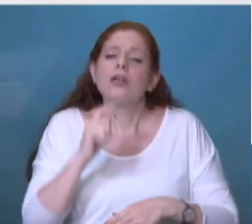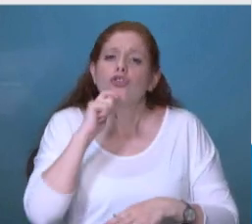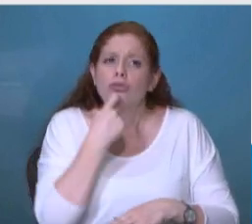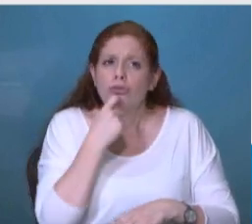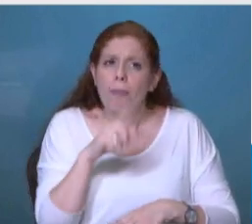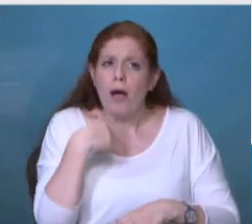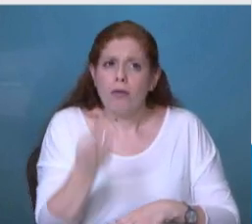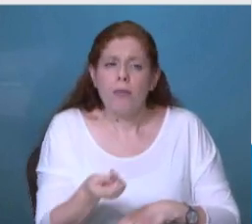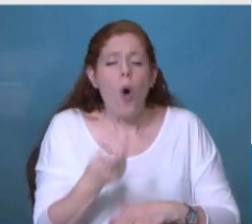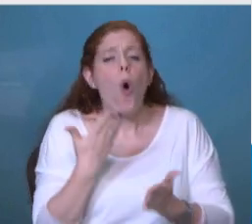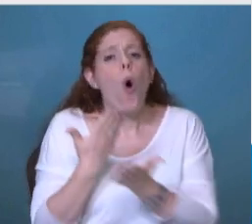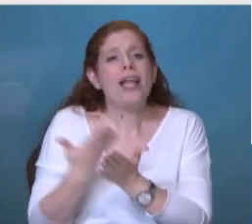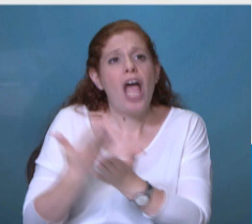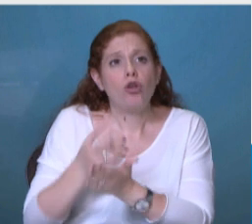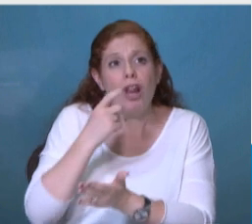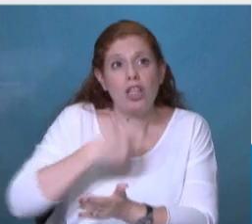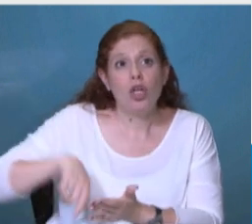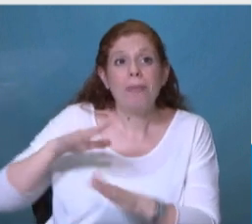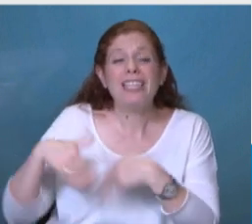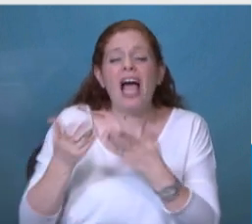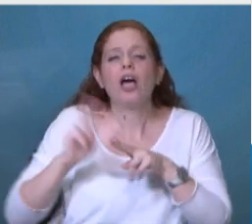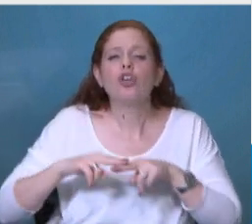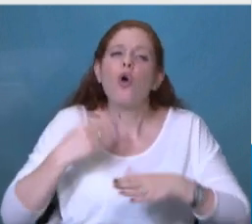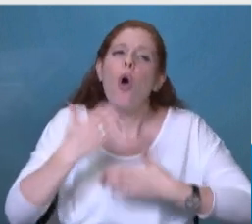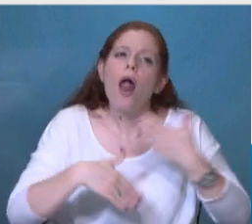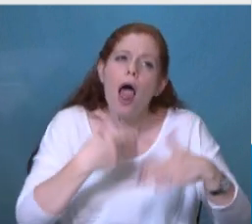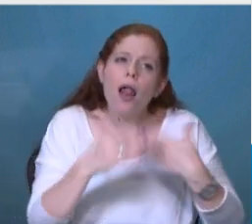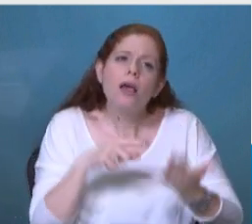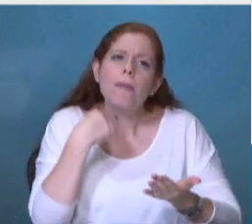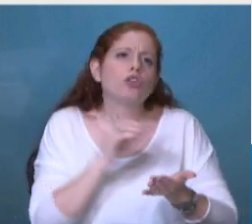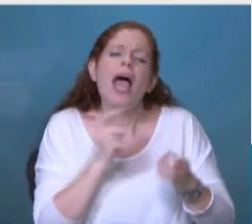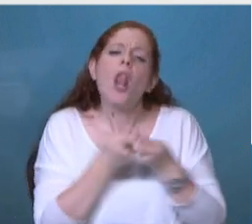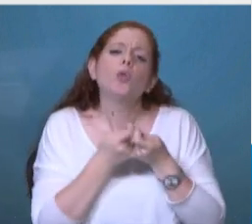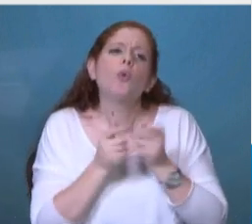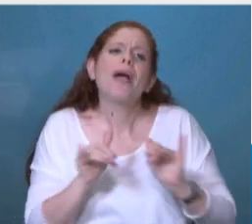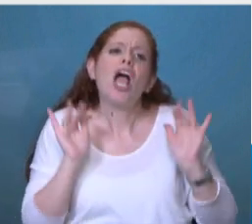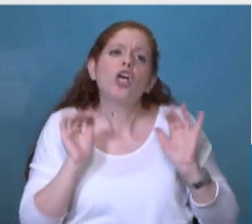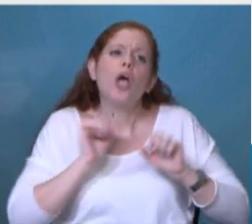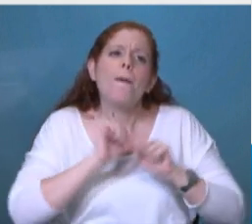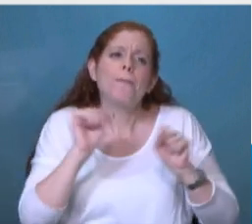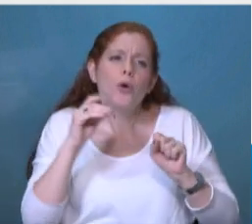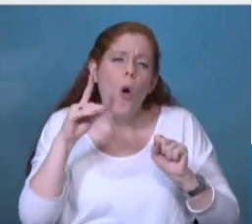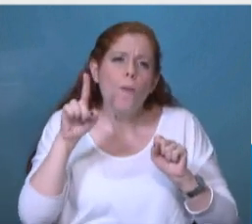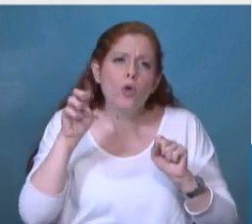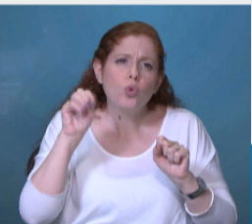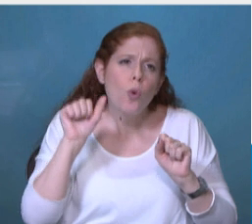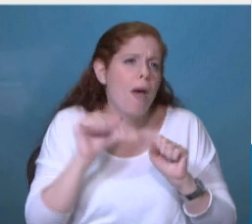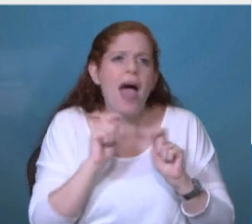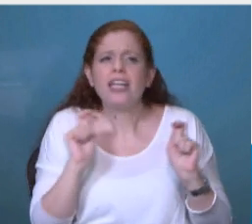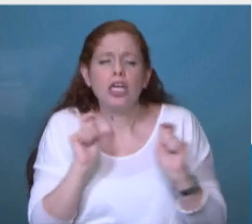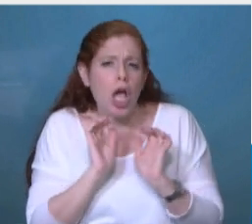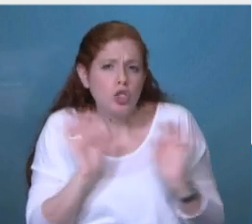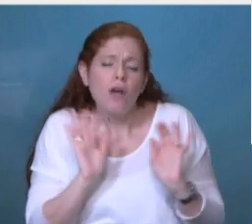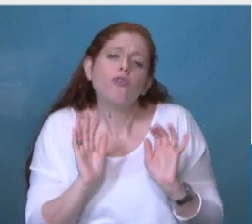בתגובה, הודעת הנאשם ניתנה לאחר שלאורך כל ההליך טען כי אין לו שום קשר לפיגוע בדומה ושמסר הודעת שקר